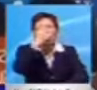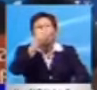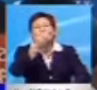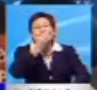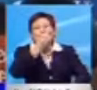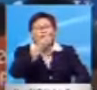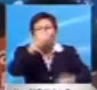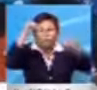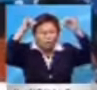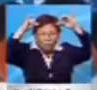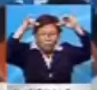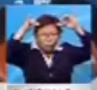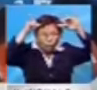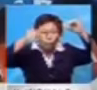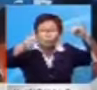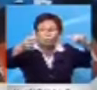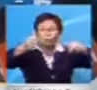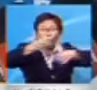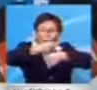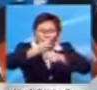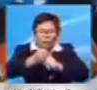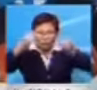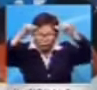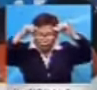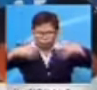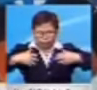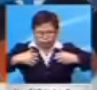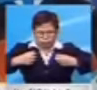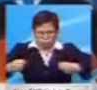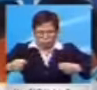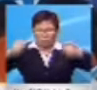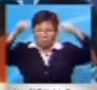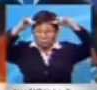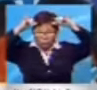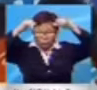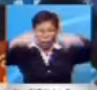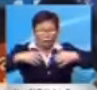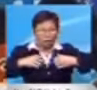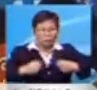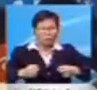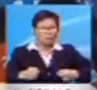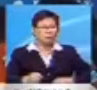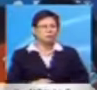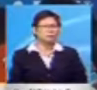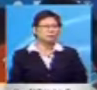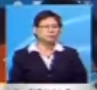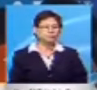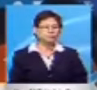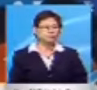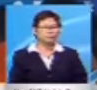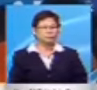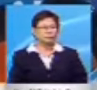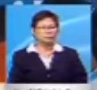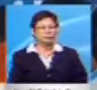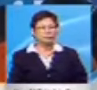thatedingeding Mak He not healthy ons